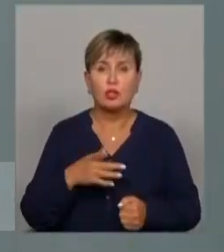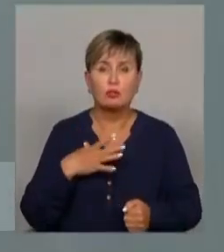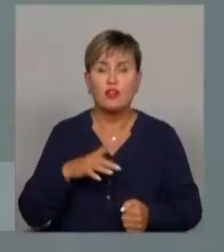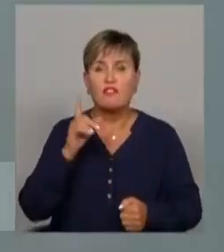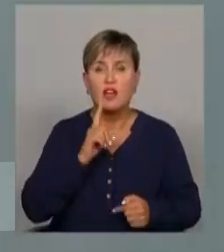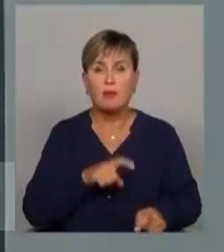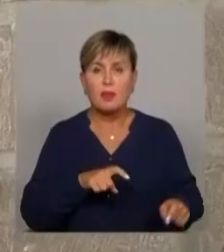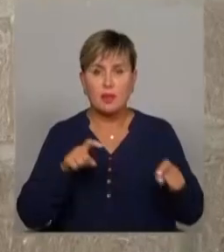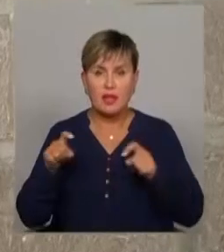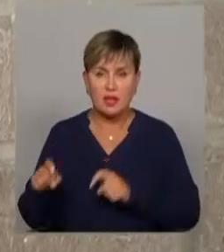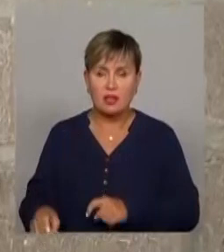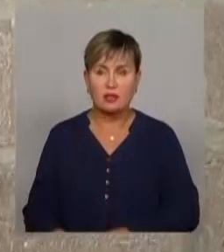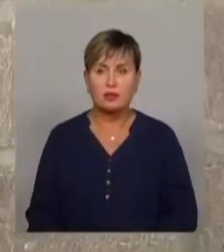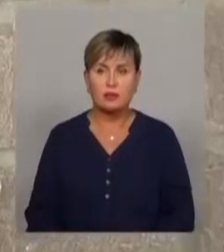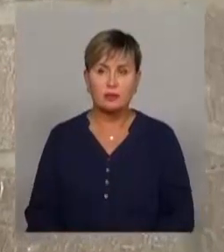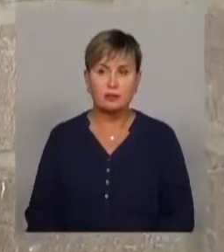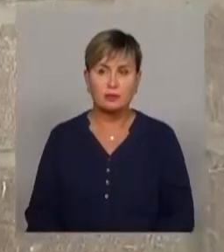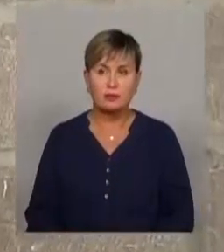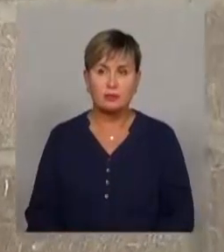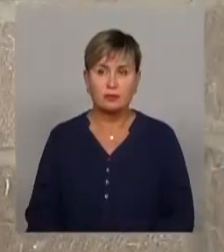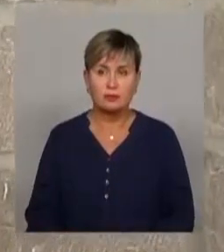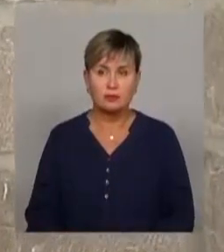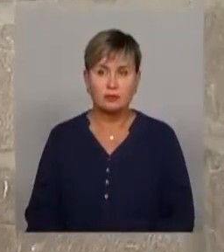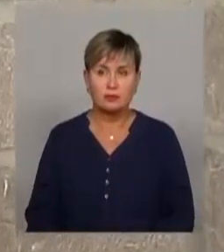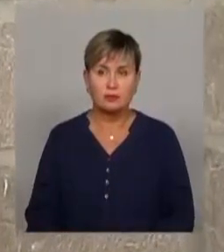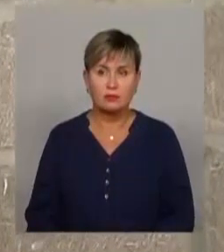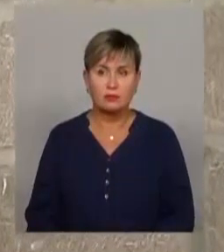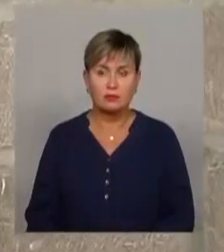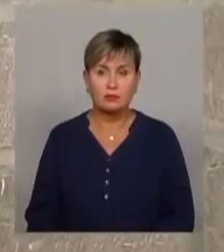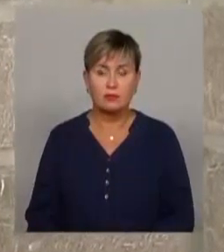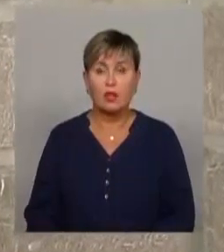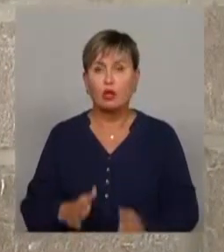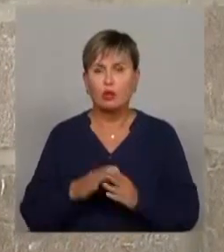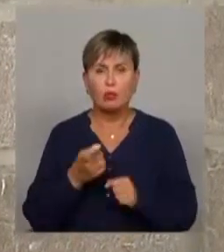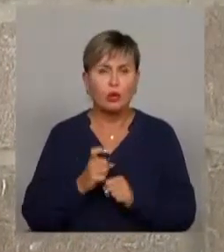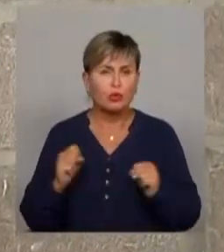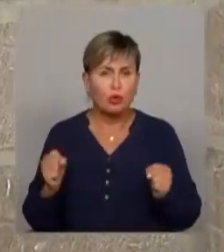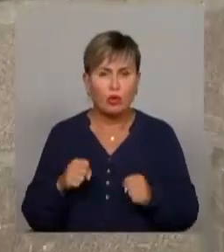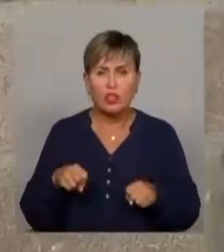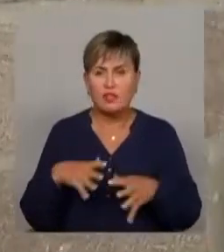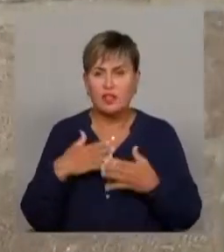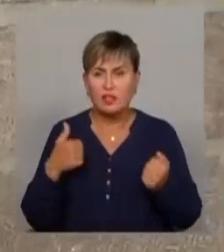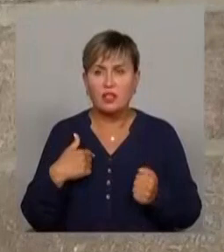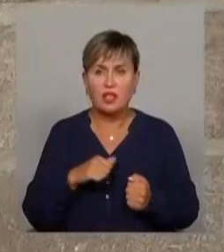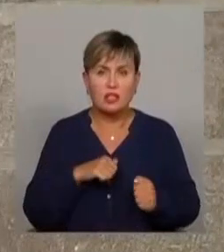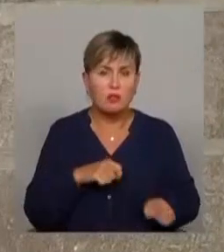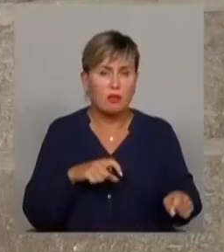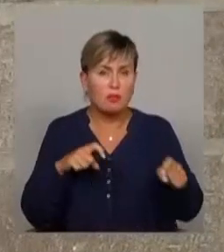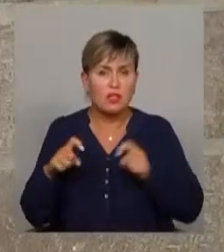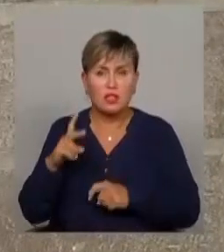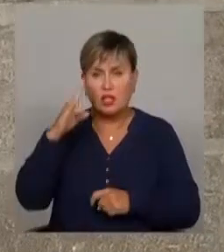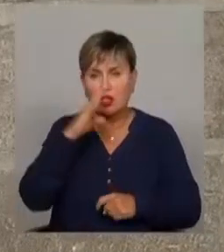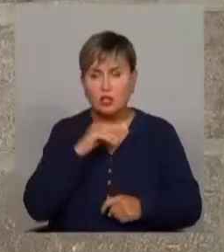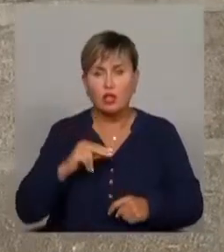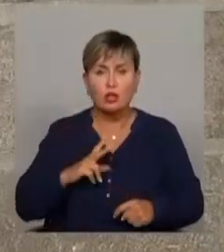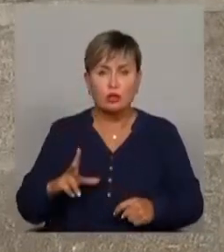временно переехать. Это было еще сух, свет шок. Дома очень холодно, света нет. Я сама переселилась к родителям.